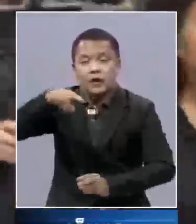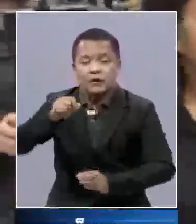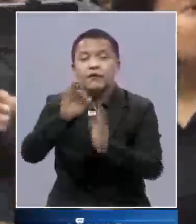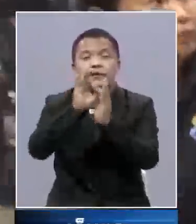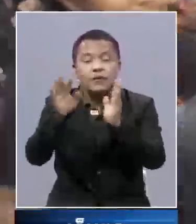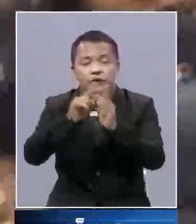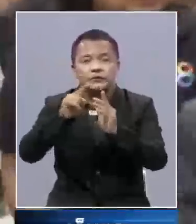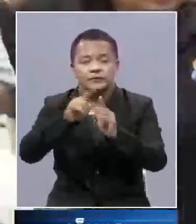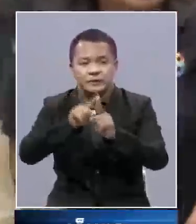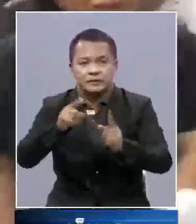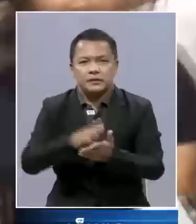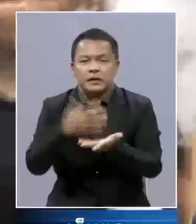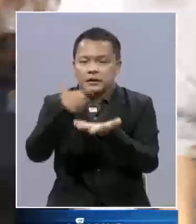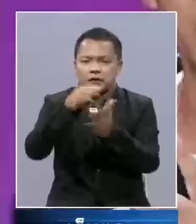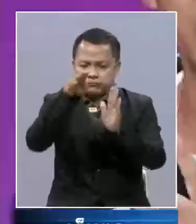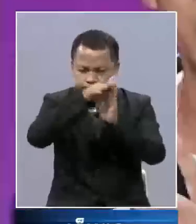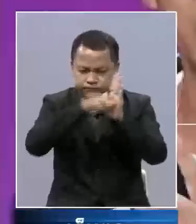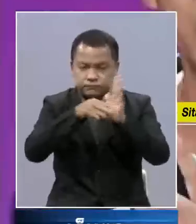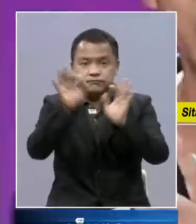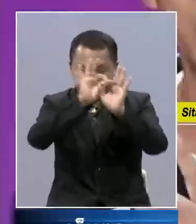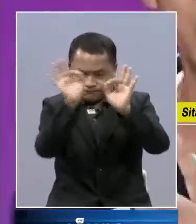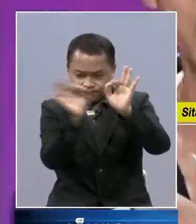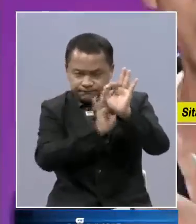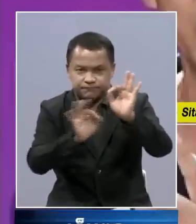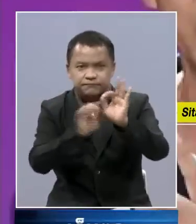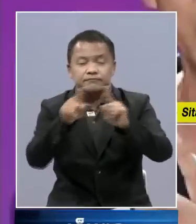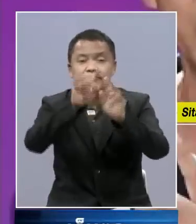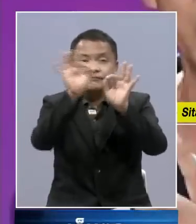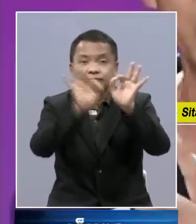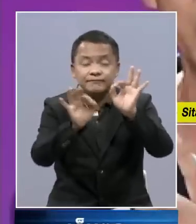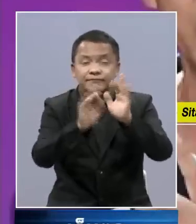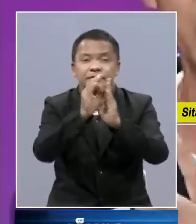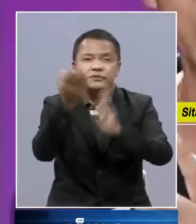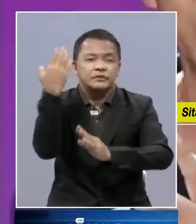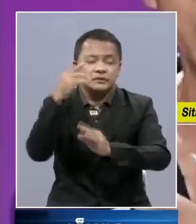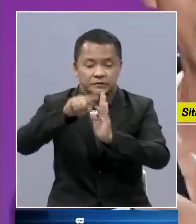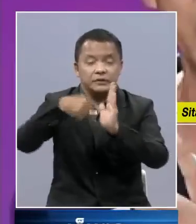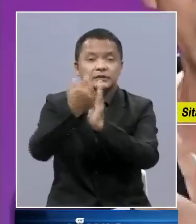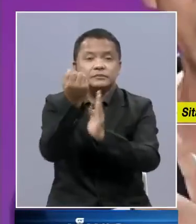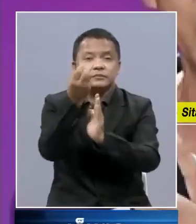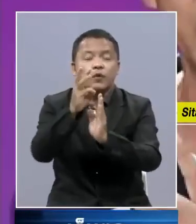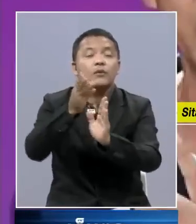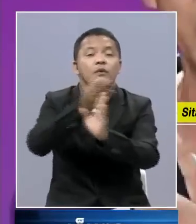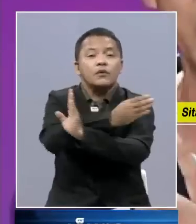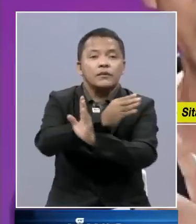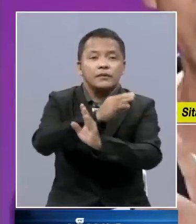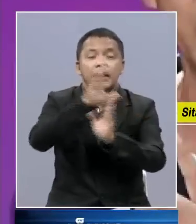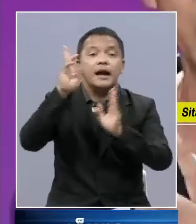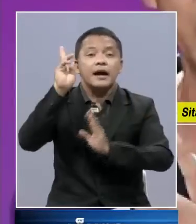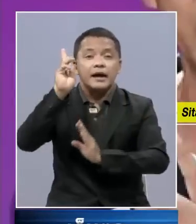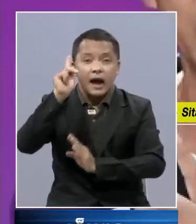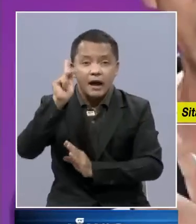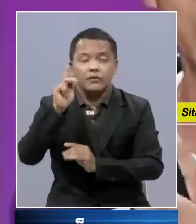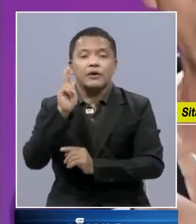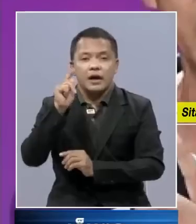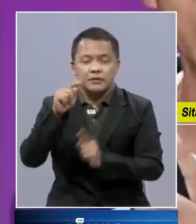ชียลมีเดียเนี่ยนะครับอย่างไล่ไปดูอย่างข้อความที่ค้างเอาไว้อย่างล่าสุดเนี่ยเมื่อ16ชั่วโมงที่แล้วเนี่ยครับแชร์ภาพแชร์ข่าวขออภัย